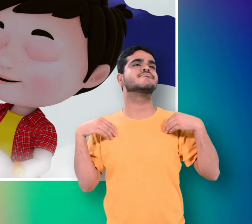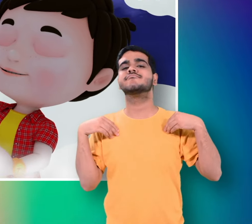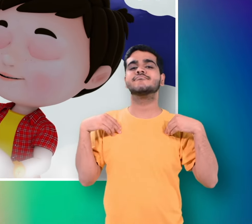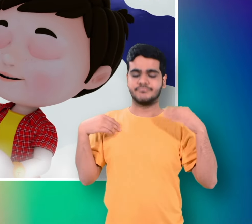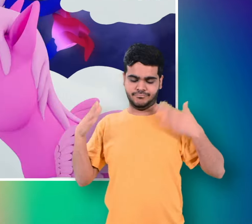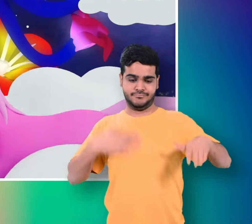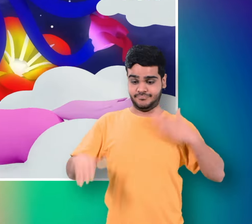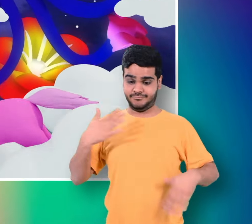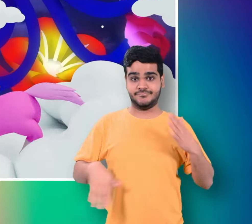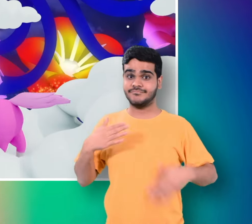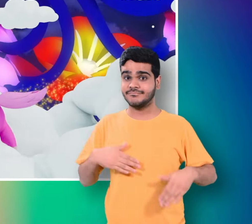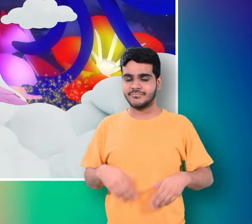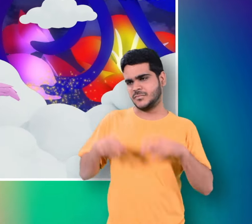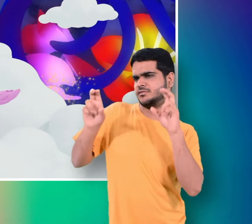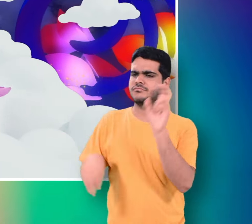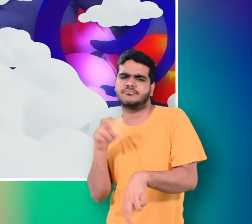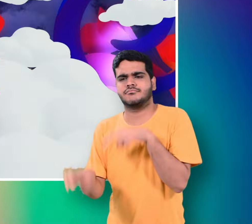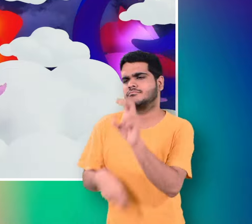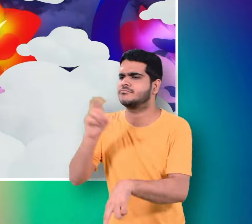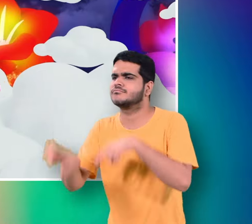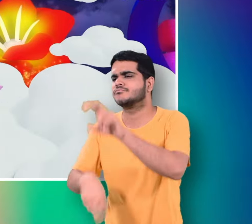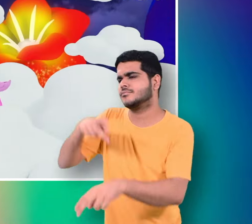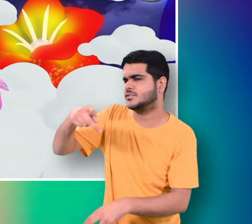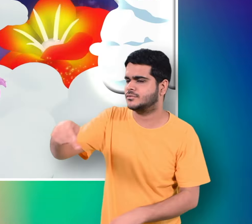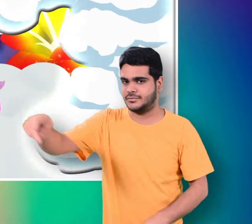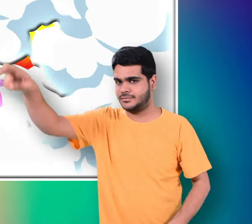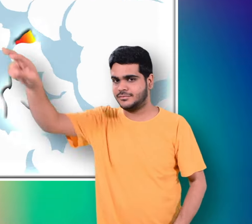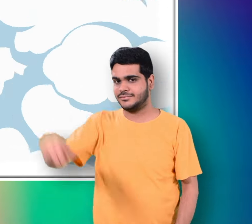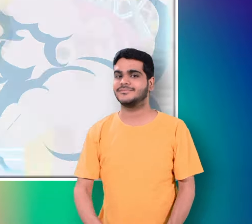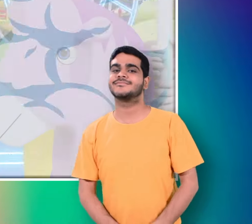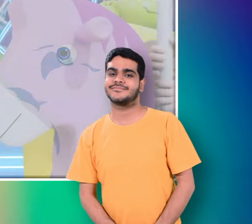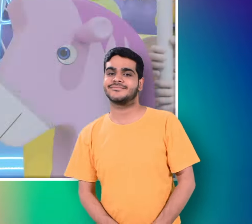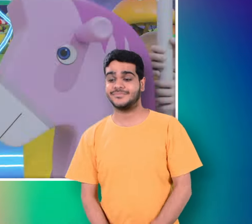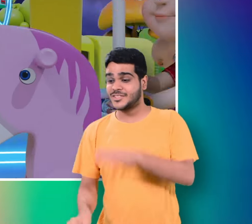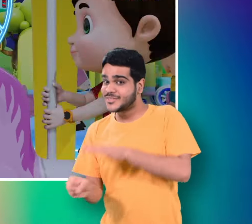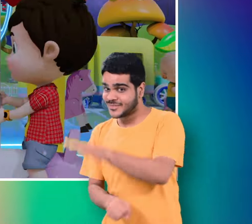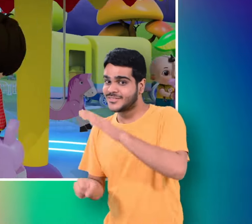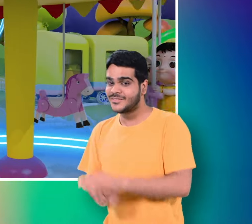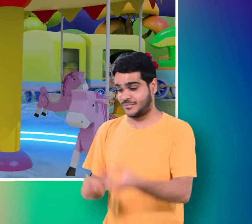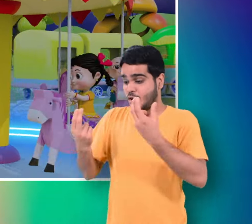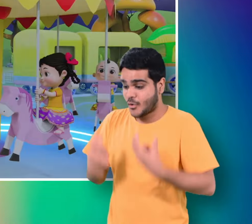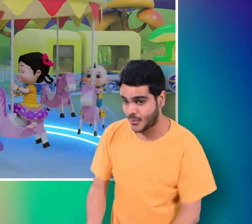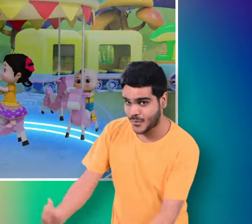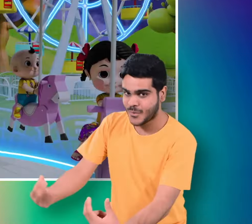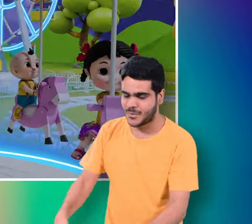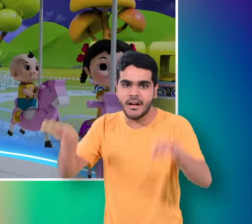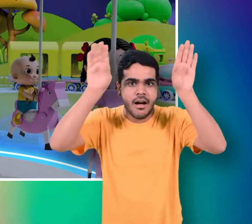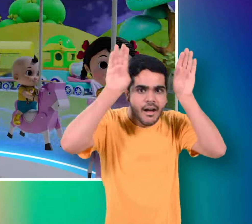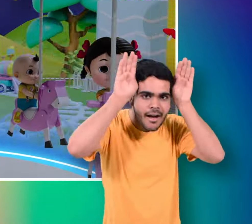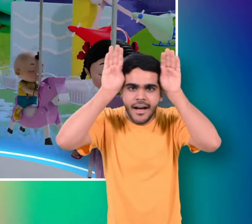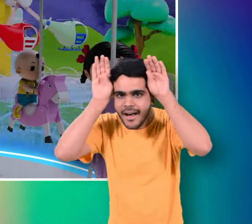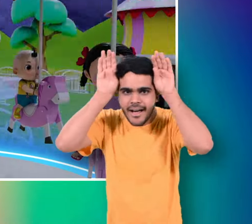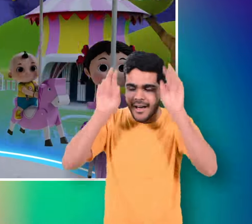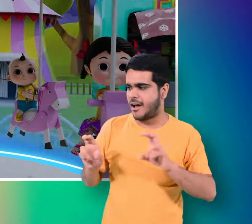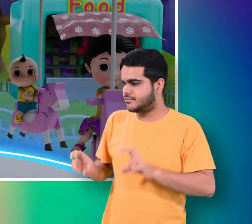बनाई दौड़ा दौड़ा दौड़ा घोड़ा दुम उठा के दौड़ा लकड़ी की काटी